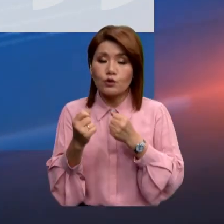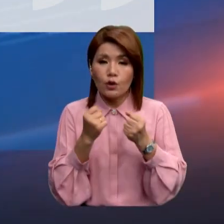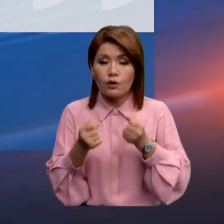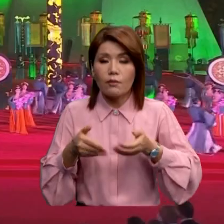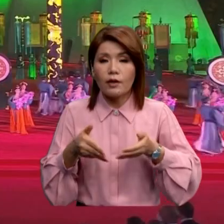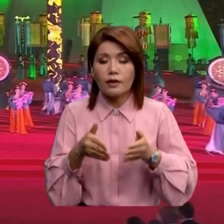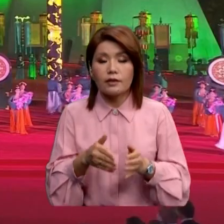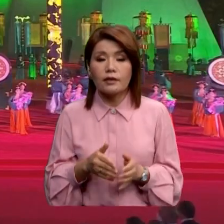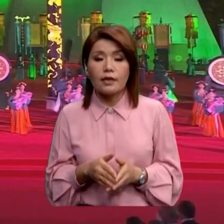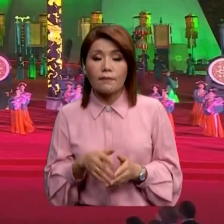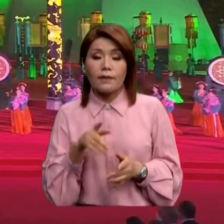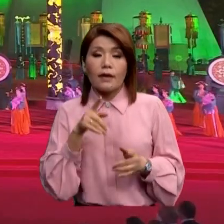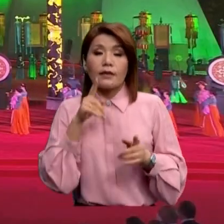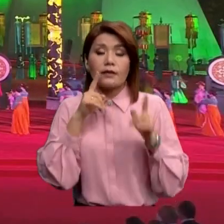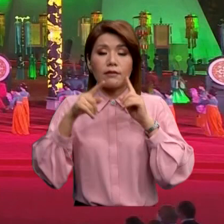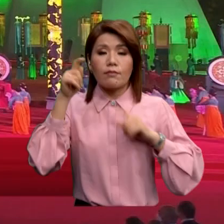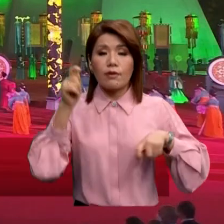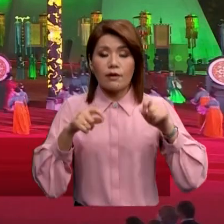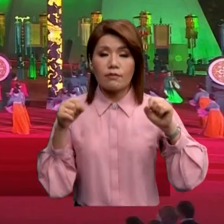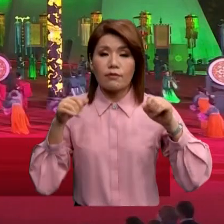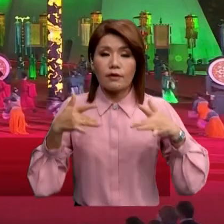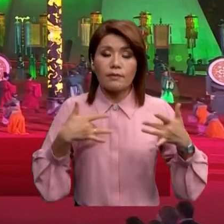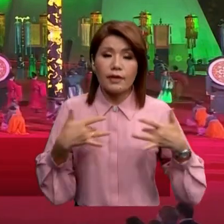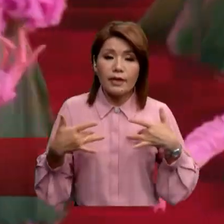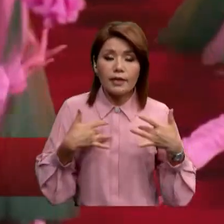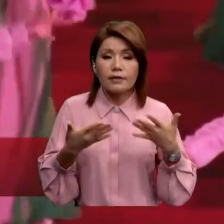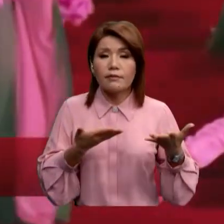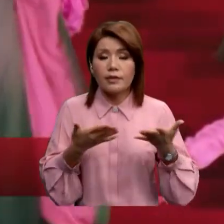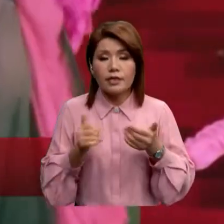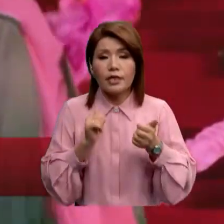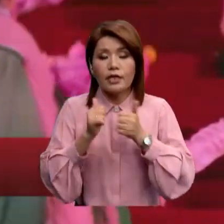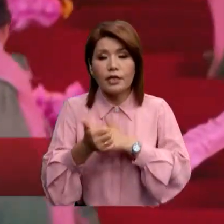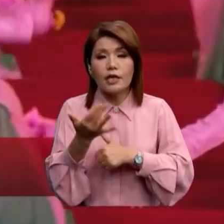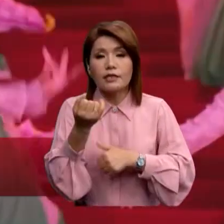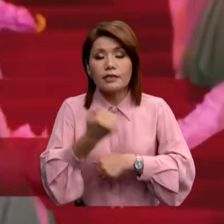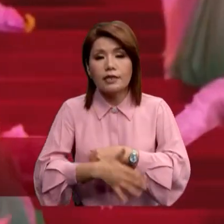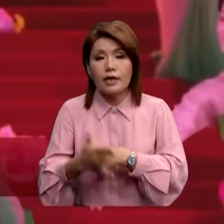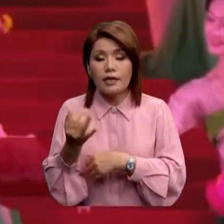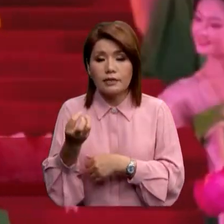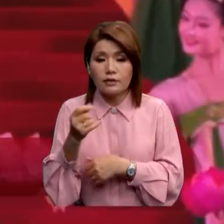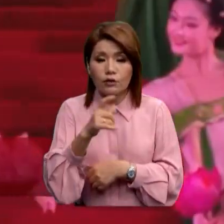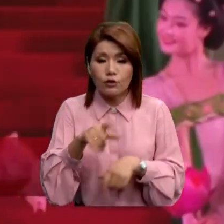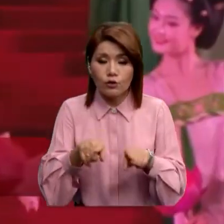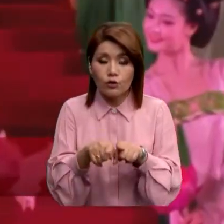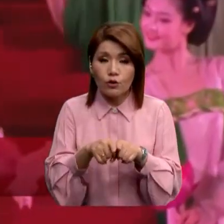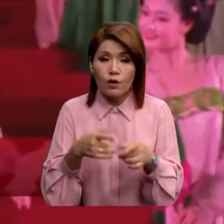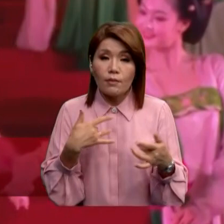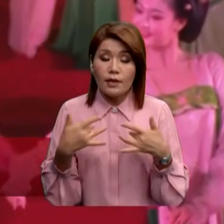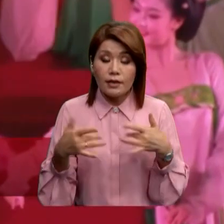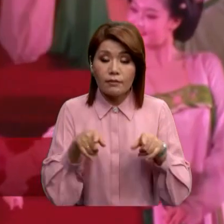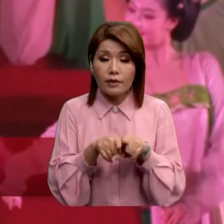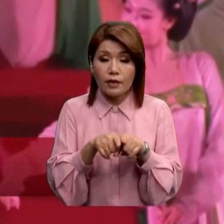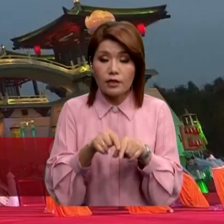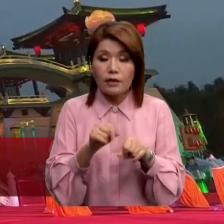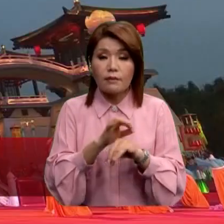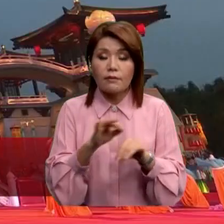прогресса. Встреча началась в Сиане с церемонии приветствия лидеров стран Центрально-Азиатского региона. Торжественные мероприятия по этому случаю